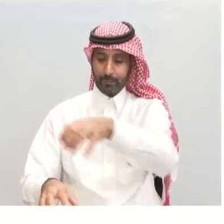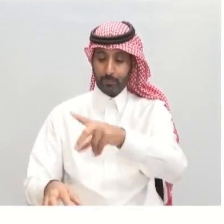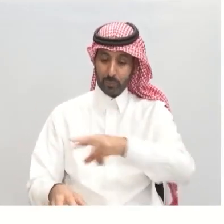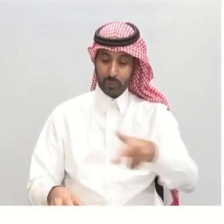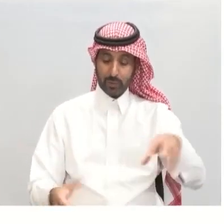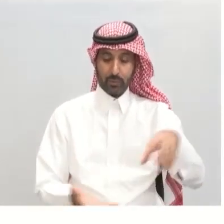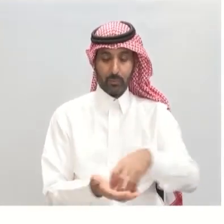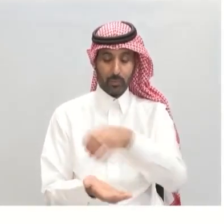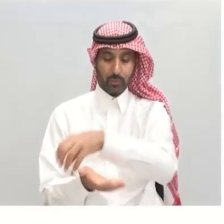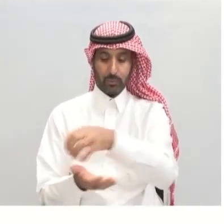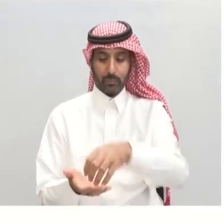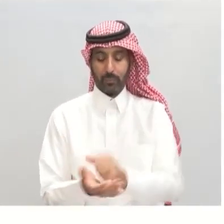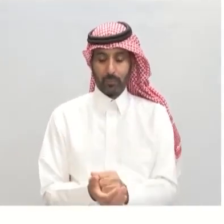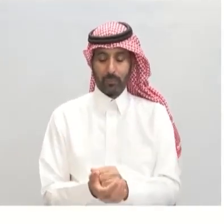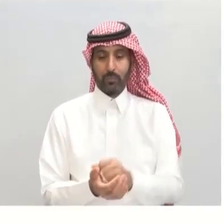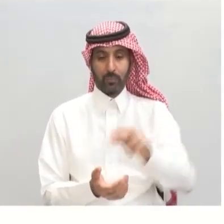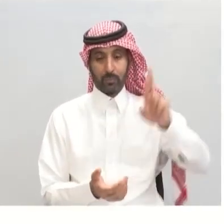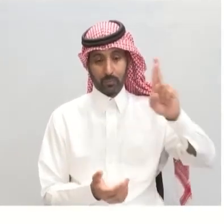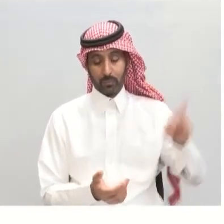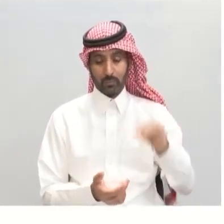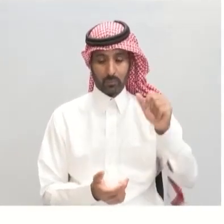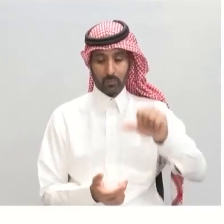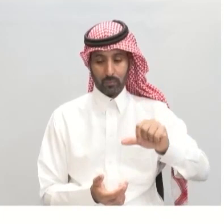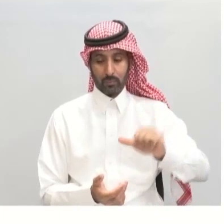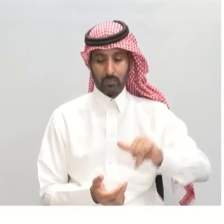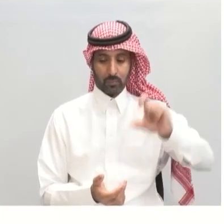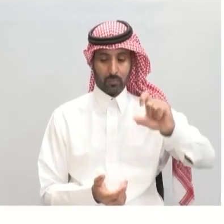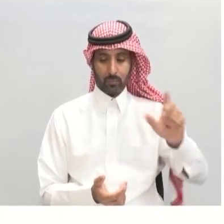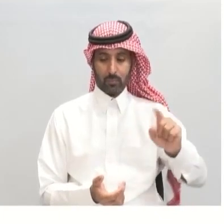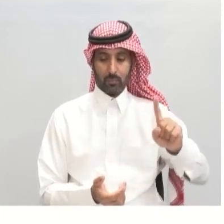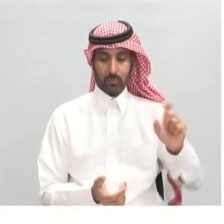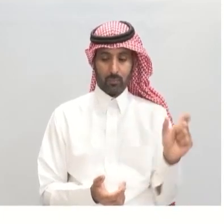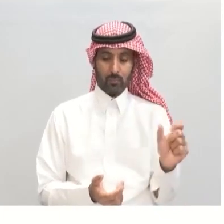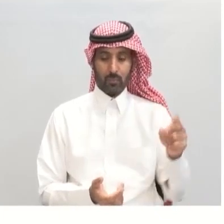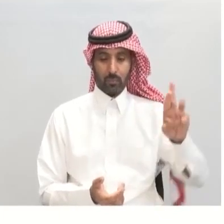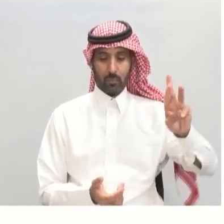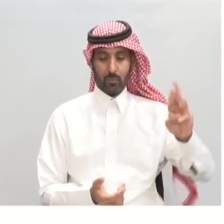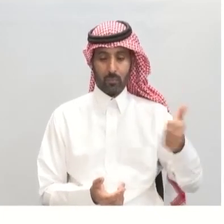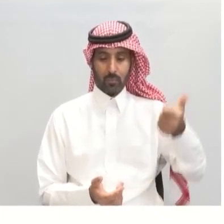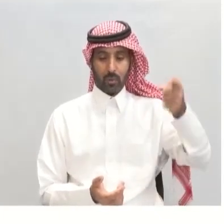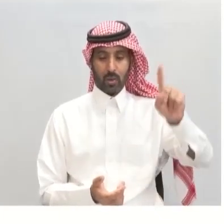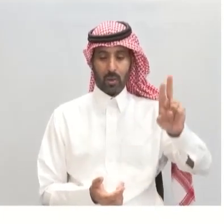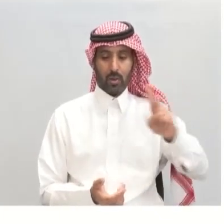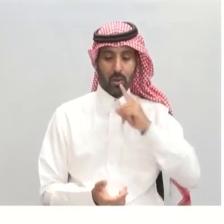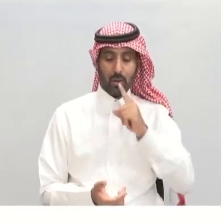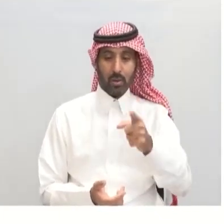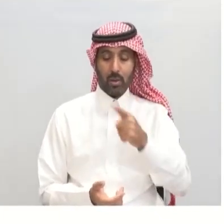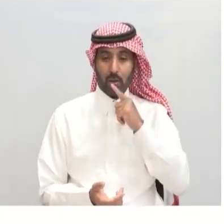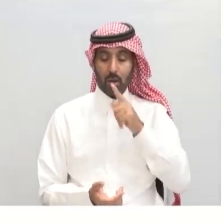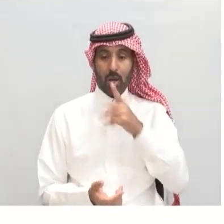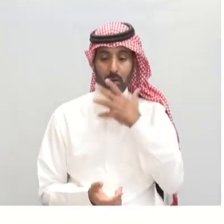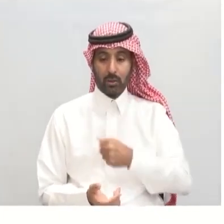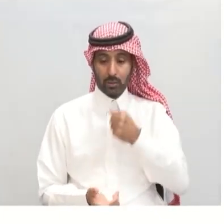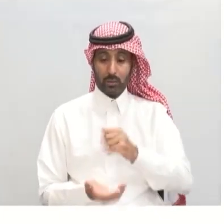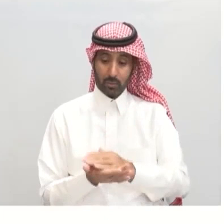وسلم يقول زيد بن ثابت رضي الله عنه توفي النبي صلى الله عليه وسلم ولم يكن القران جمع في